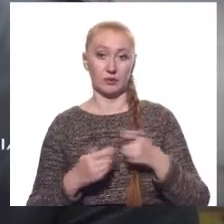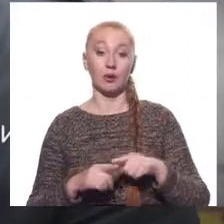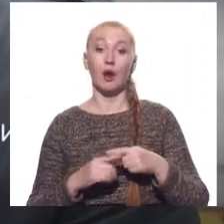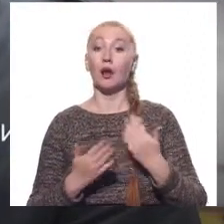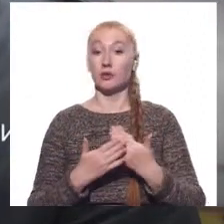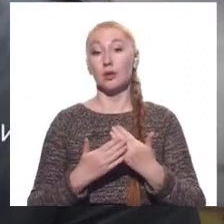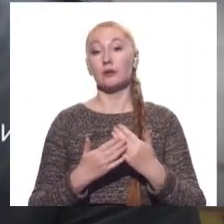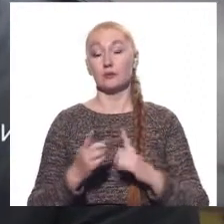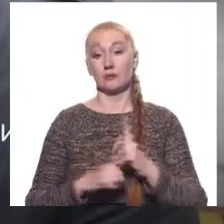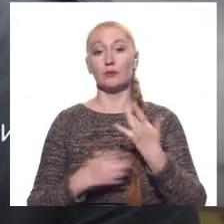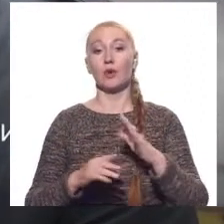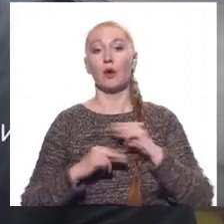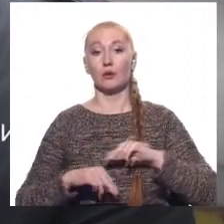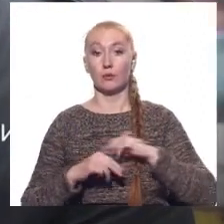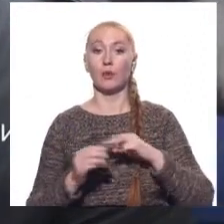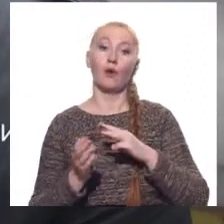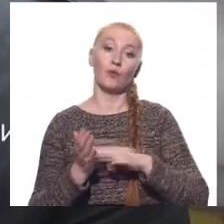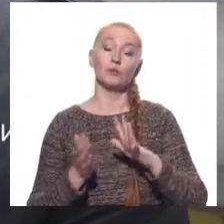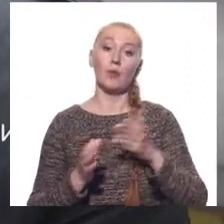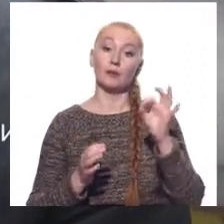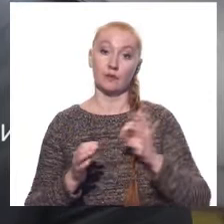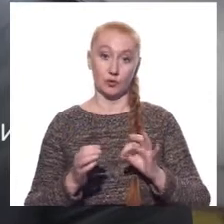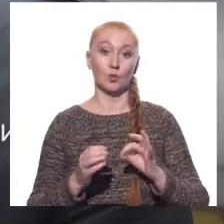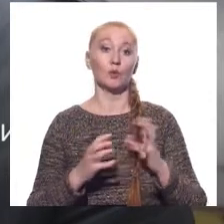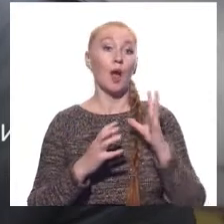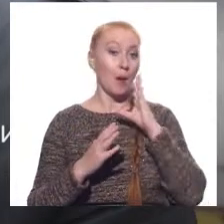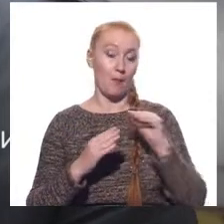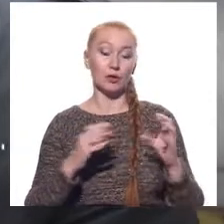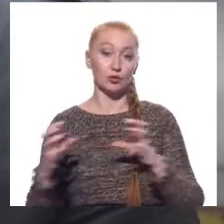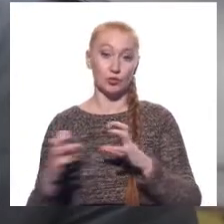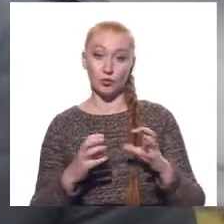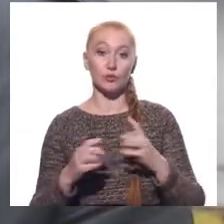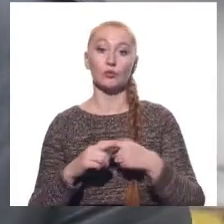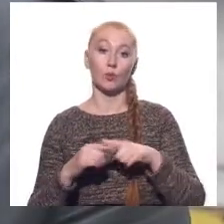запущено близько 85% маршрутів, які